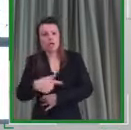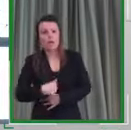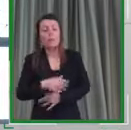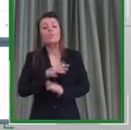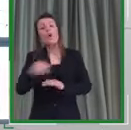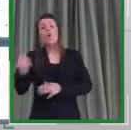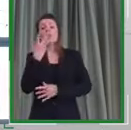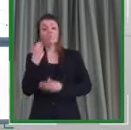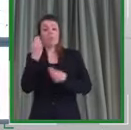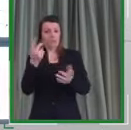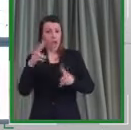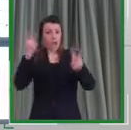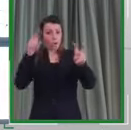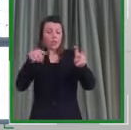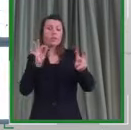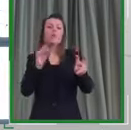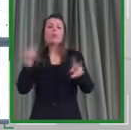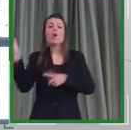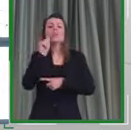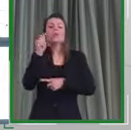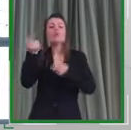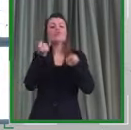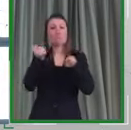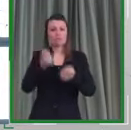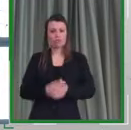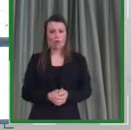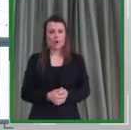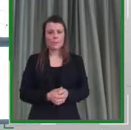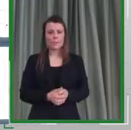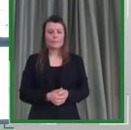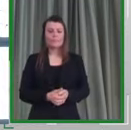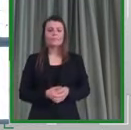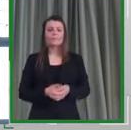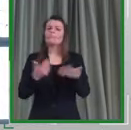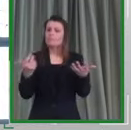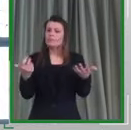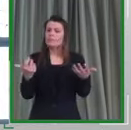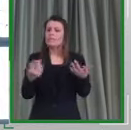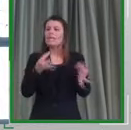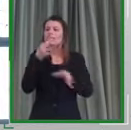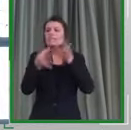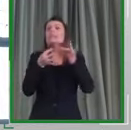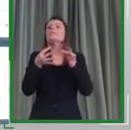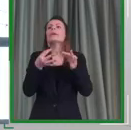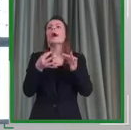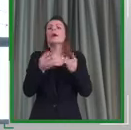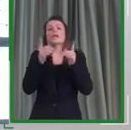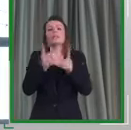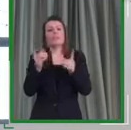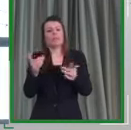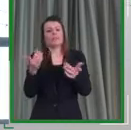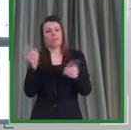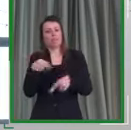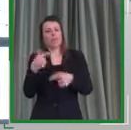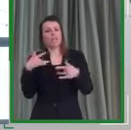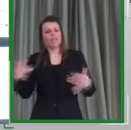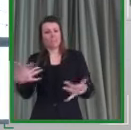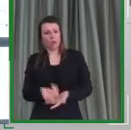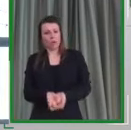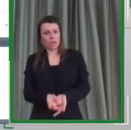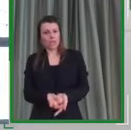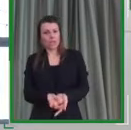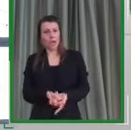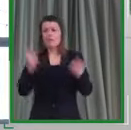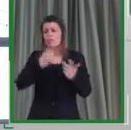del dei tamponi e quello relativo alla disponibilità perché dovremmo poter fare test a